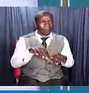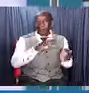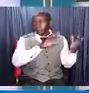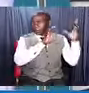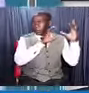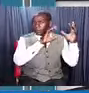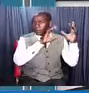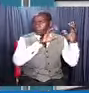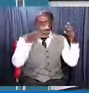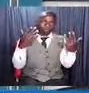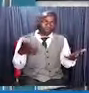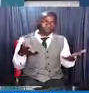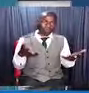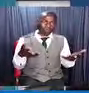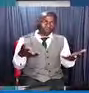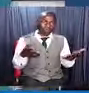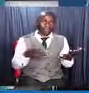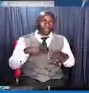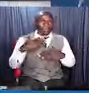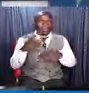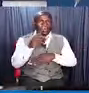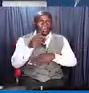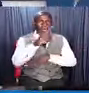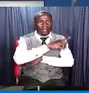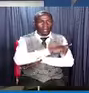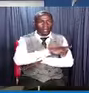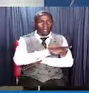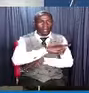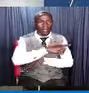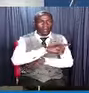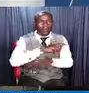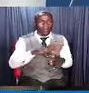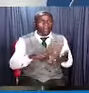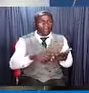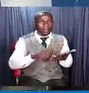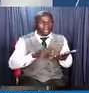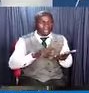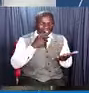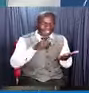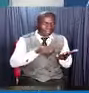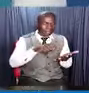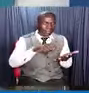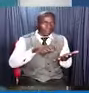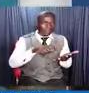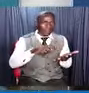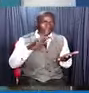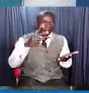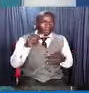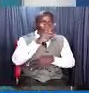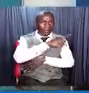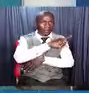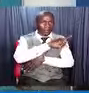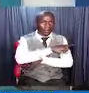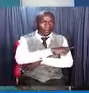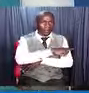Don't know what it is. Siku ya pili, on the second day, ni wali na panza. It's the rice and the... Siku ya tatu, and on the third